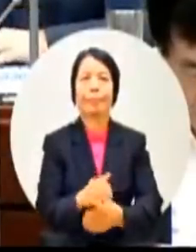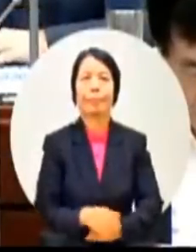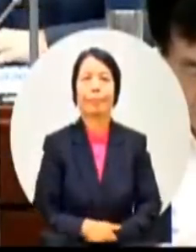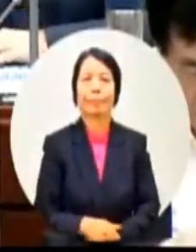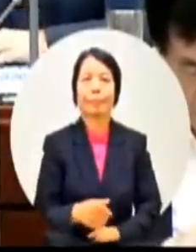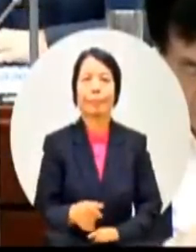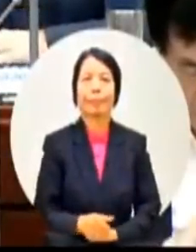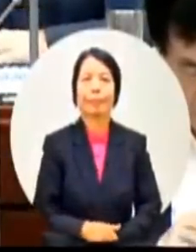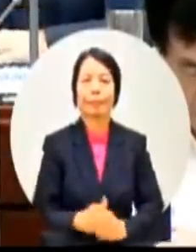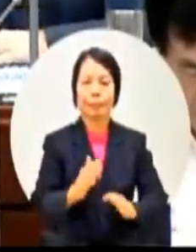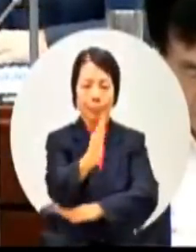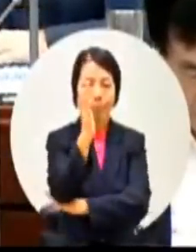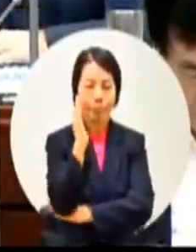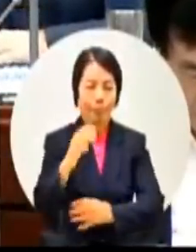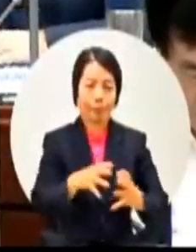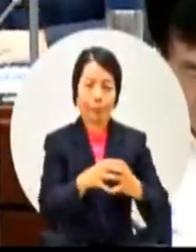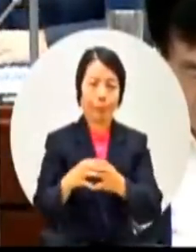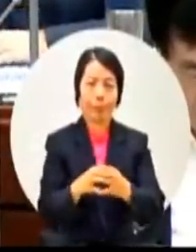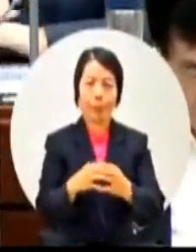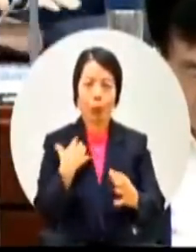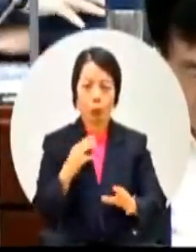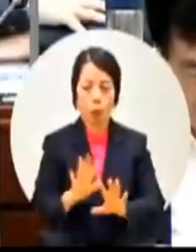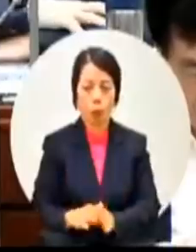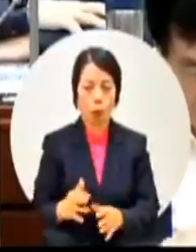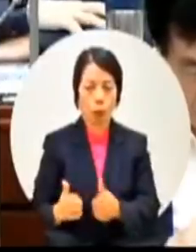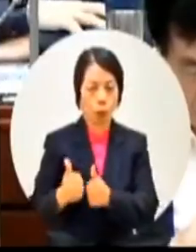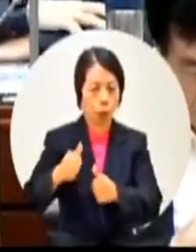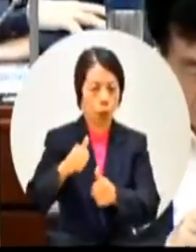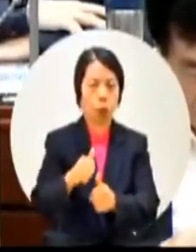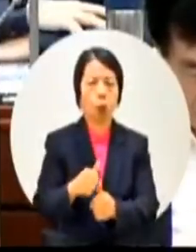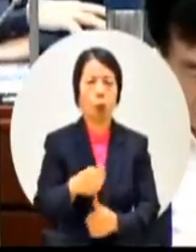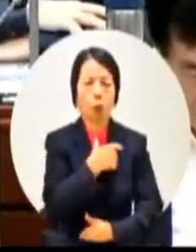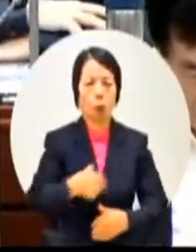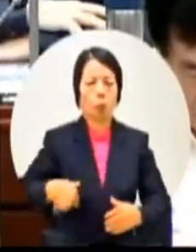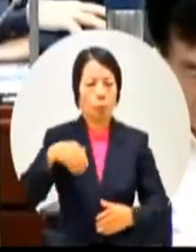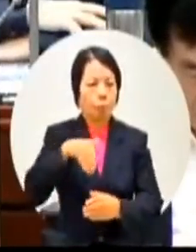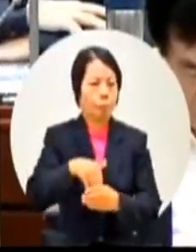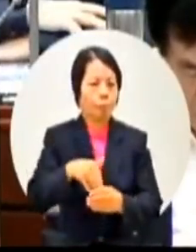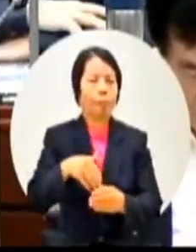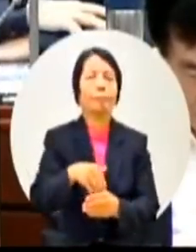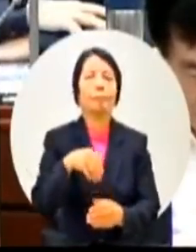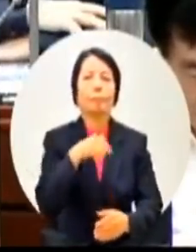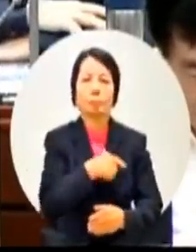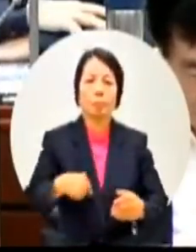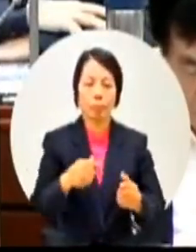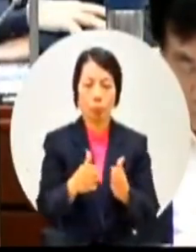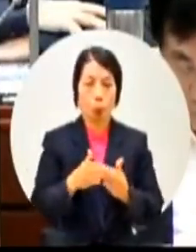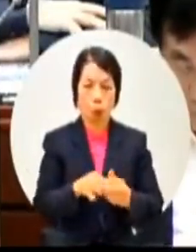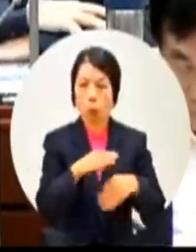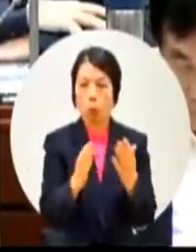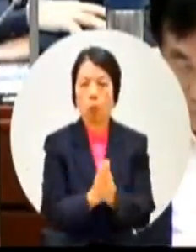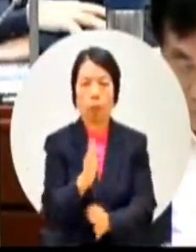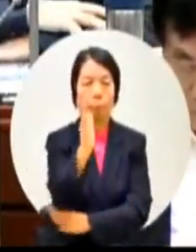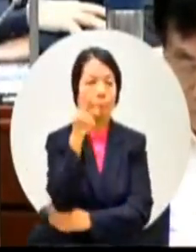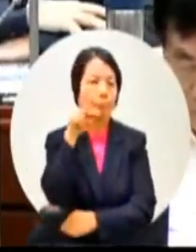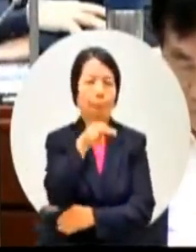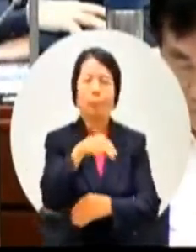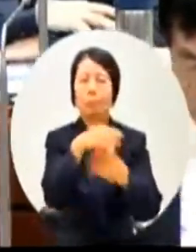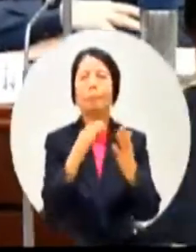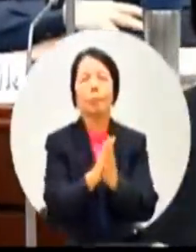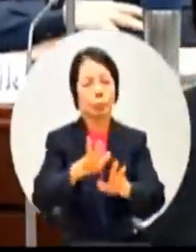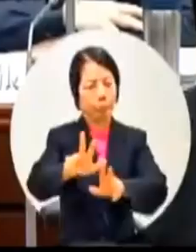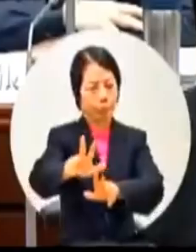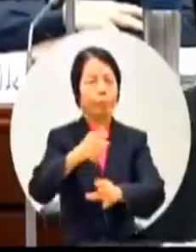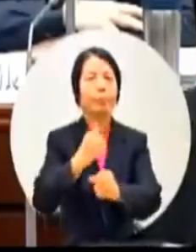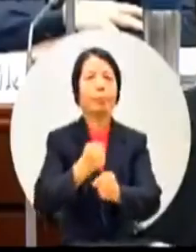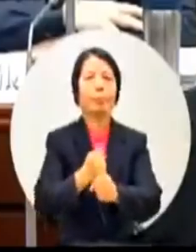选过程所承诺的政见，我一定会努力以赴，我们市府团队会全力冲刺。另外非常